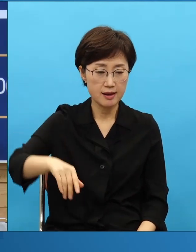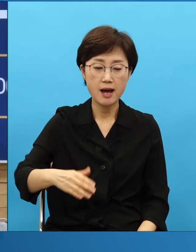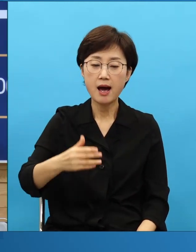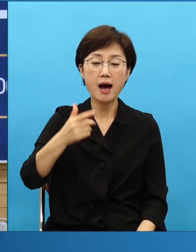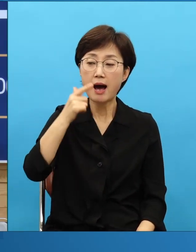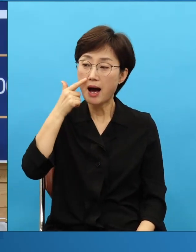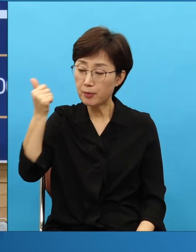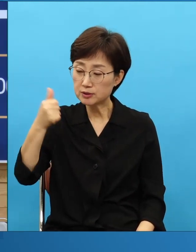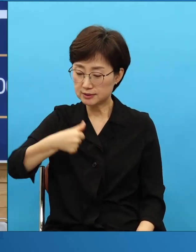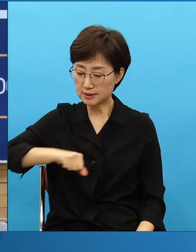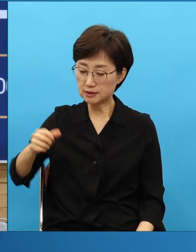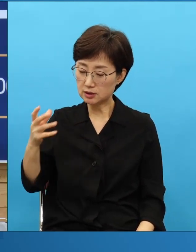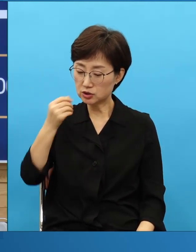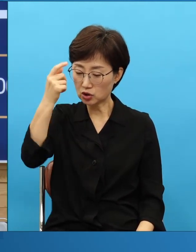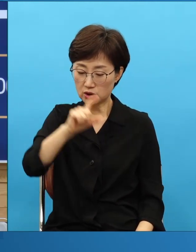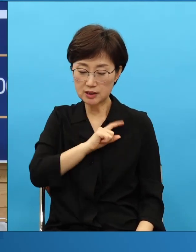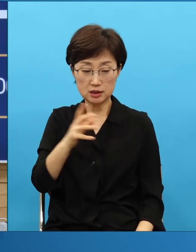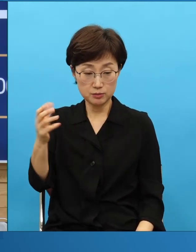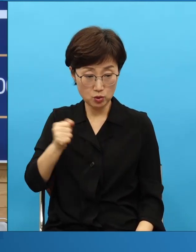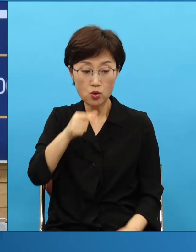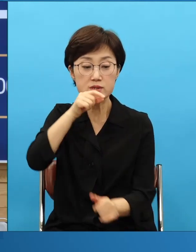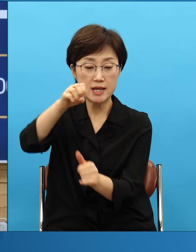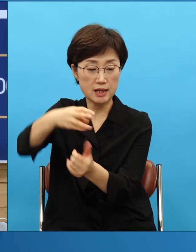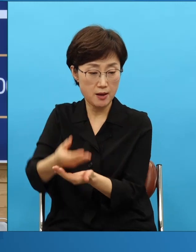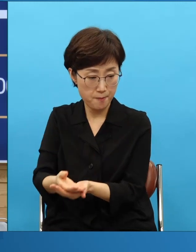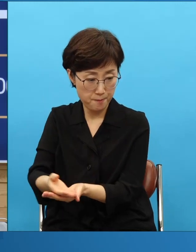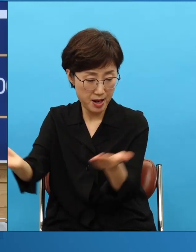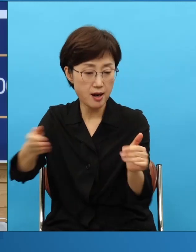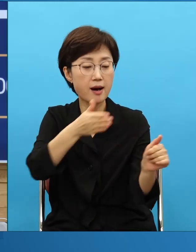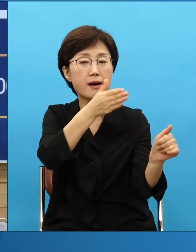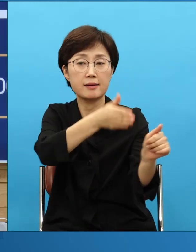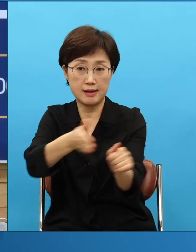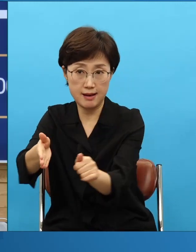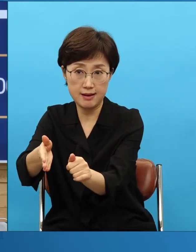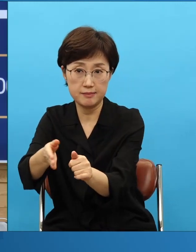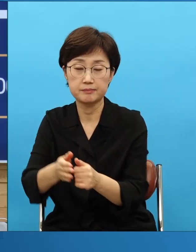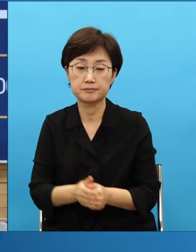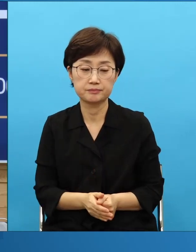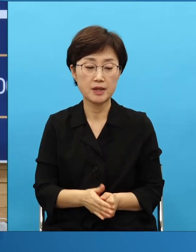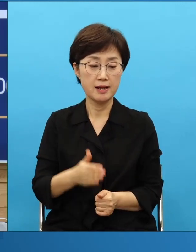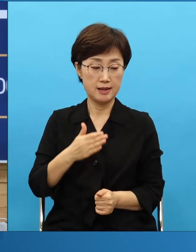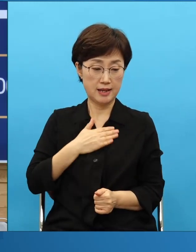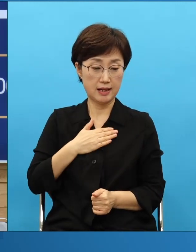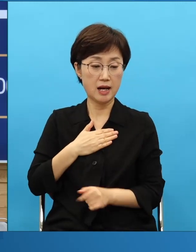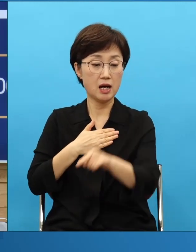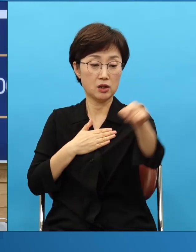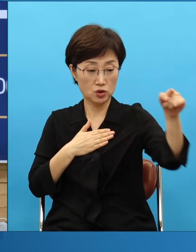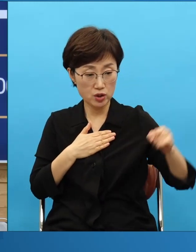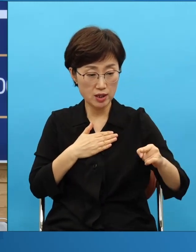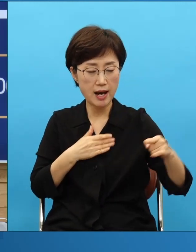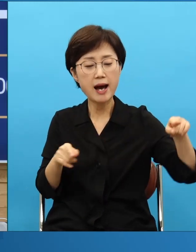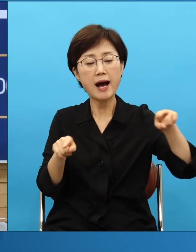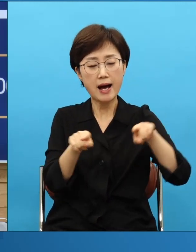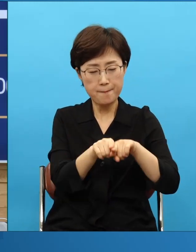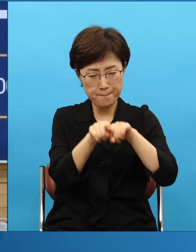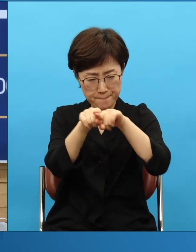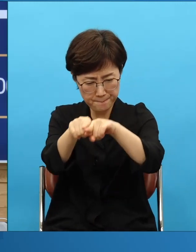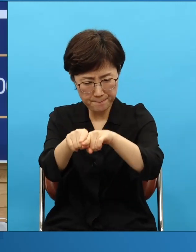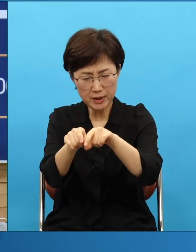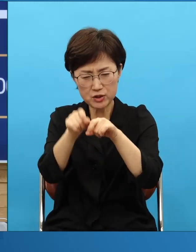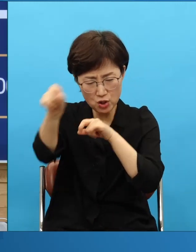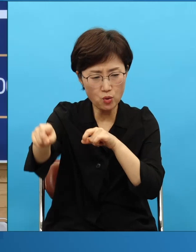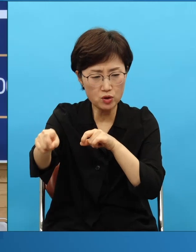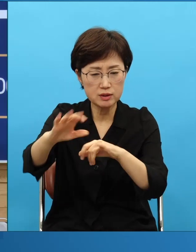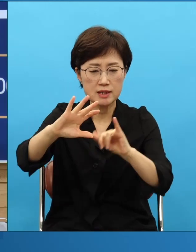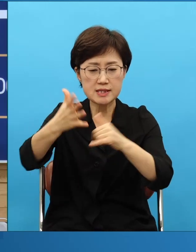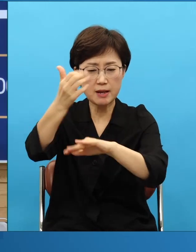아버지와 아들과 성령의 이름으로 세례를 주라. And then give baptizing in the name of the Father and the Son and the Holy 내가 Spirit. 세상 끝날까지 항상 너희와 함께 To 있으리라. the very end